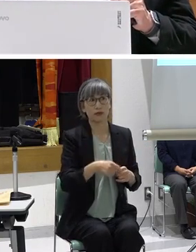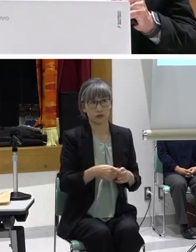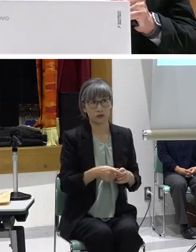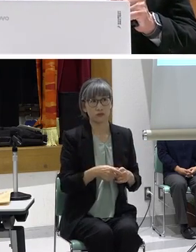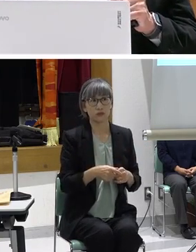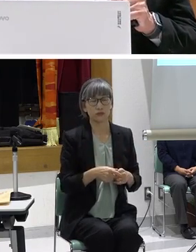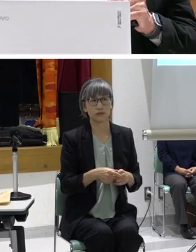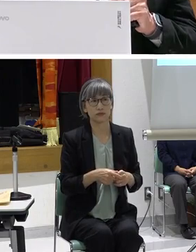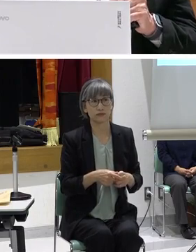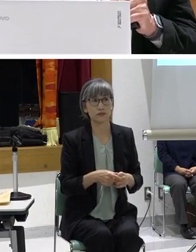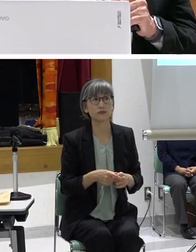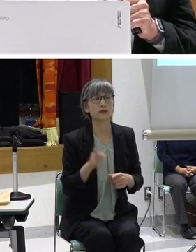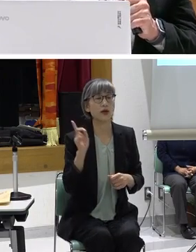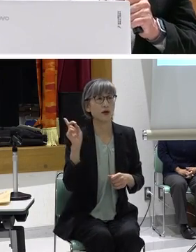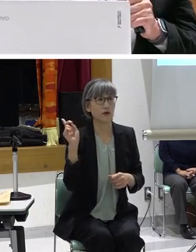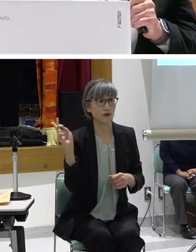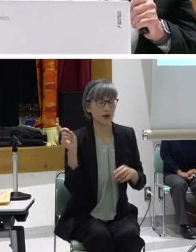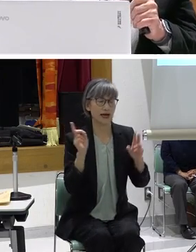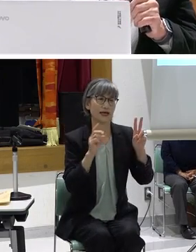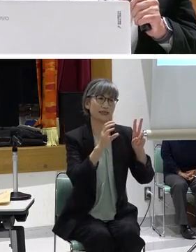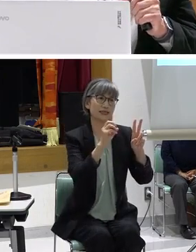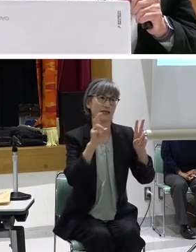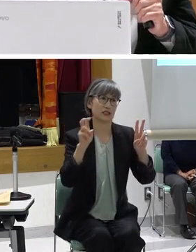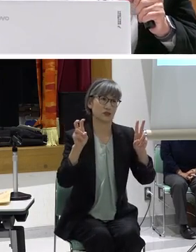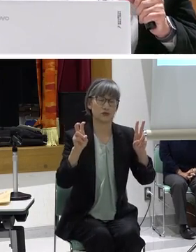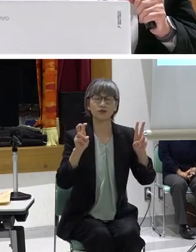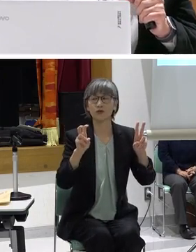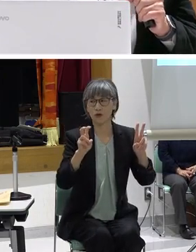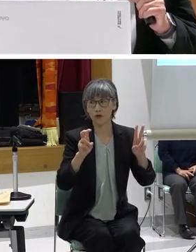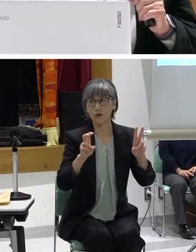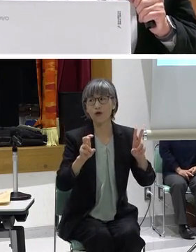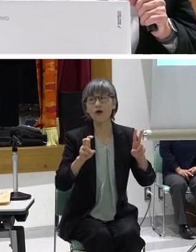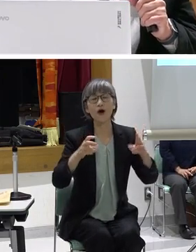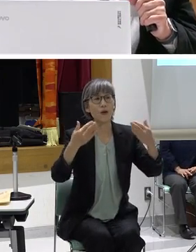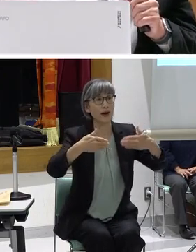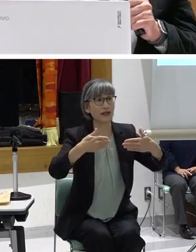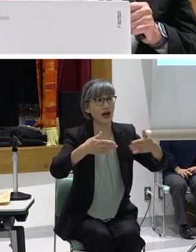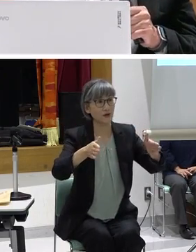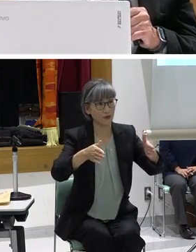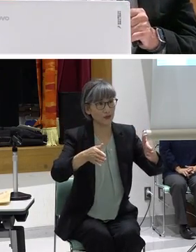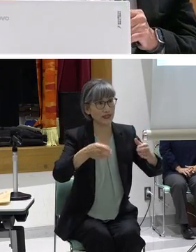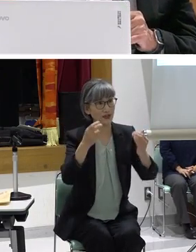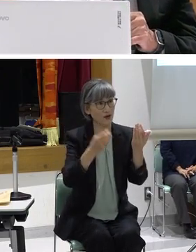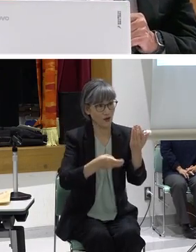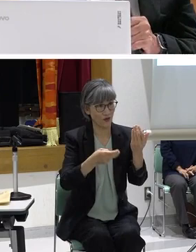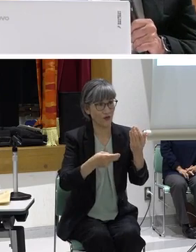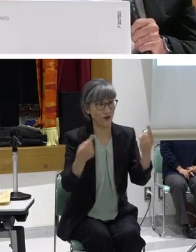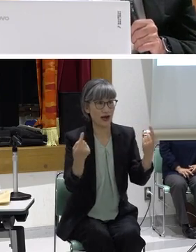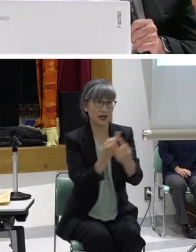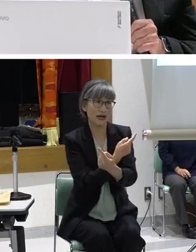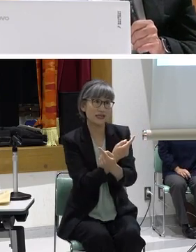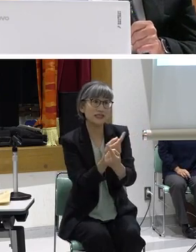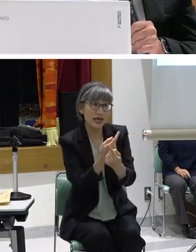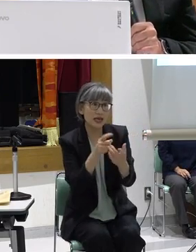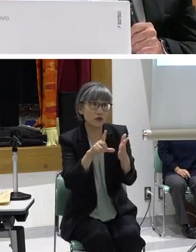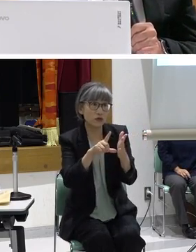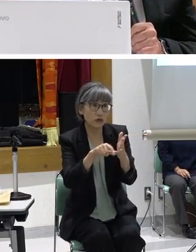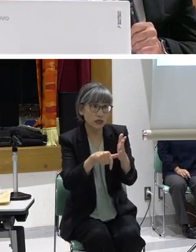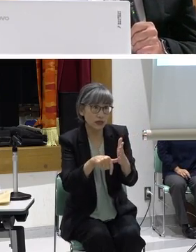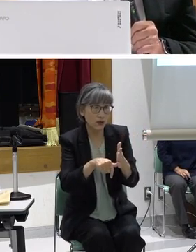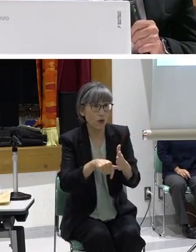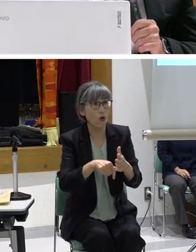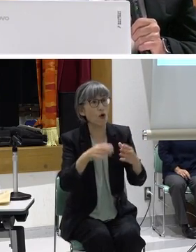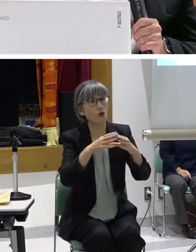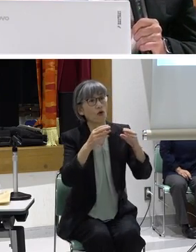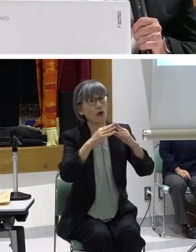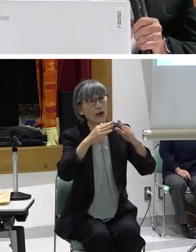これが2020年のバリアフリー法改正の時の国会審議の時の写真です。